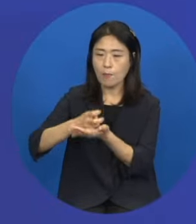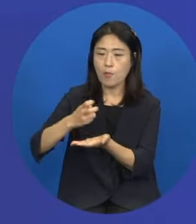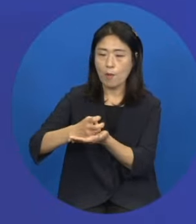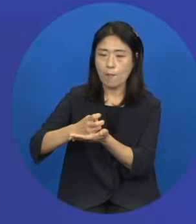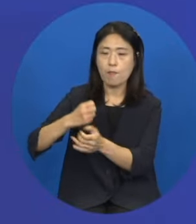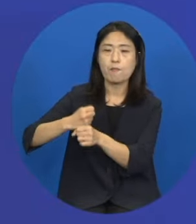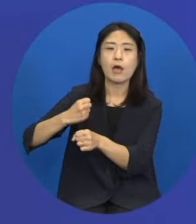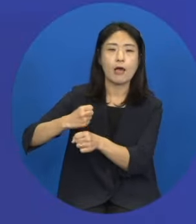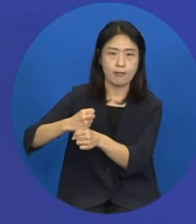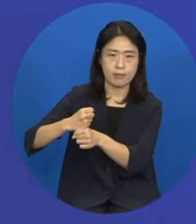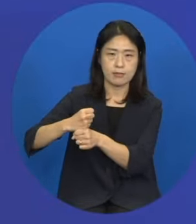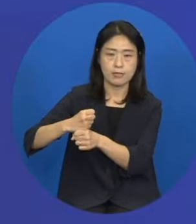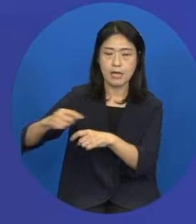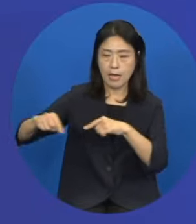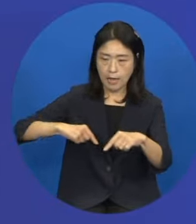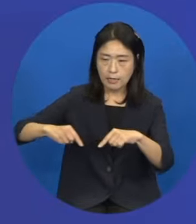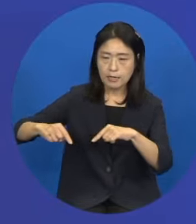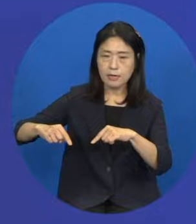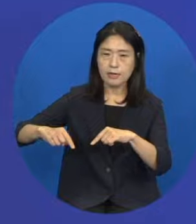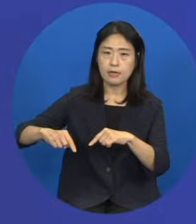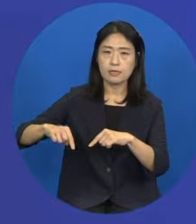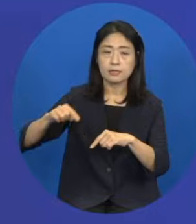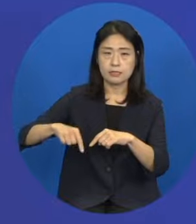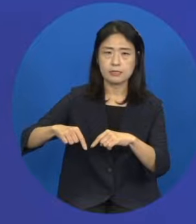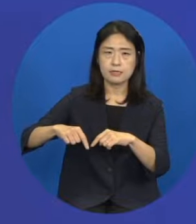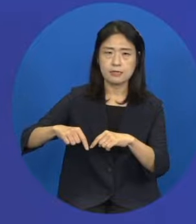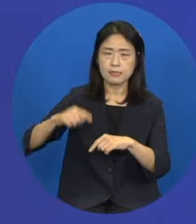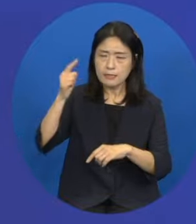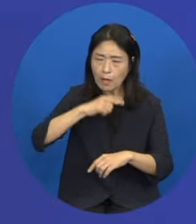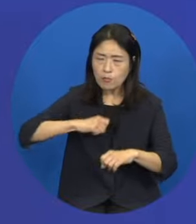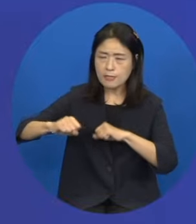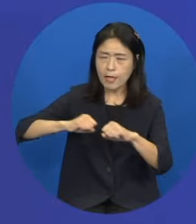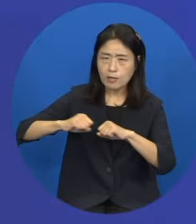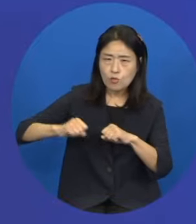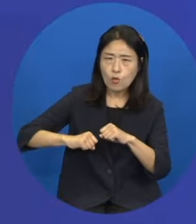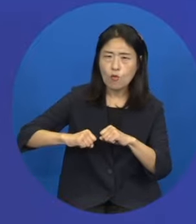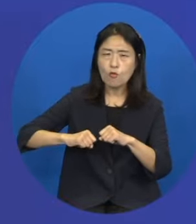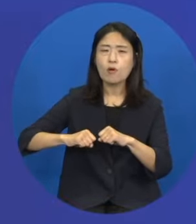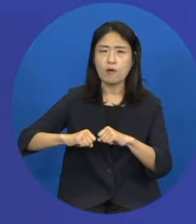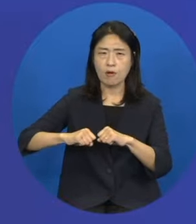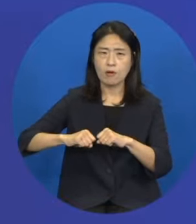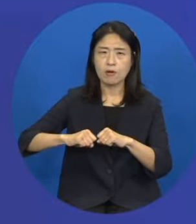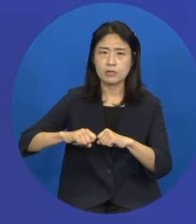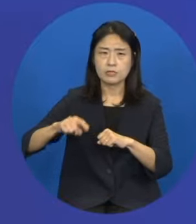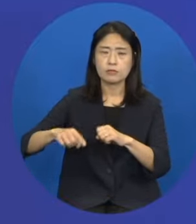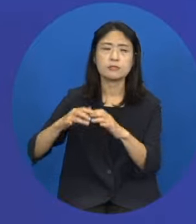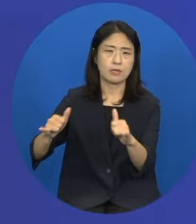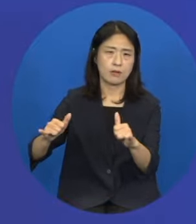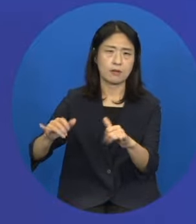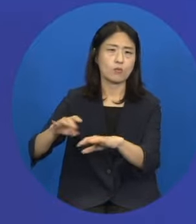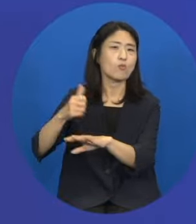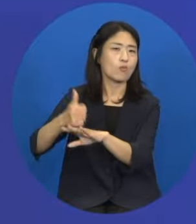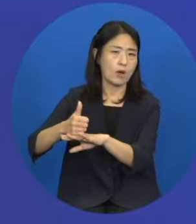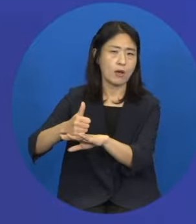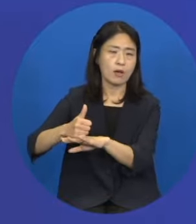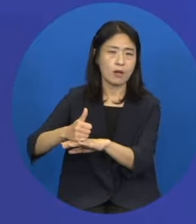않고 악행을 서슴치 않는 그런 왕이었던 것이죠. 이 헤롯은 하나님을 대적하는 권세를